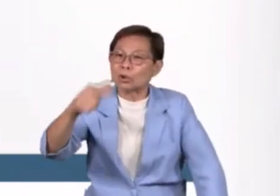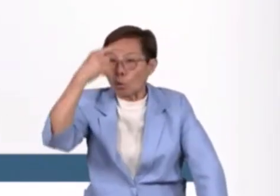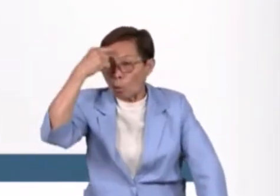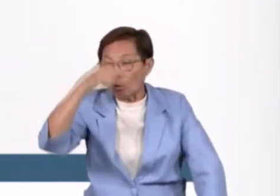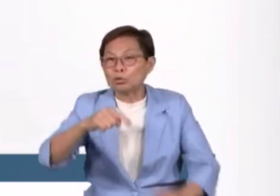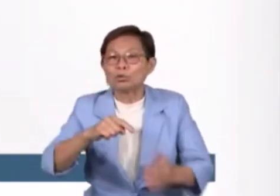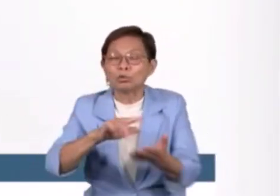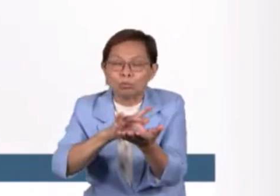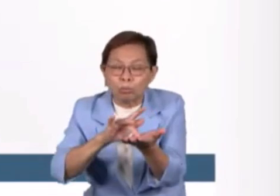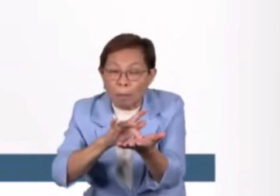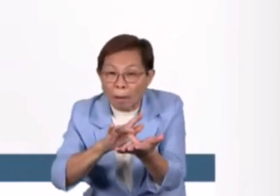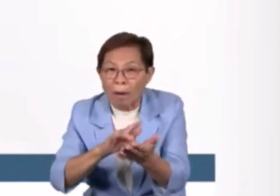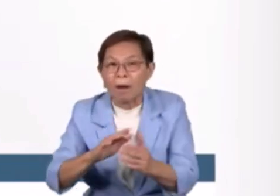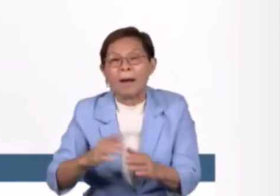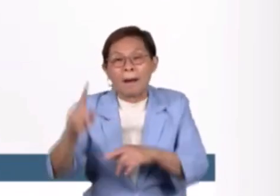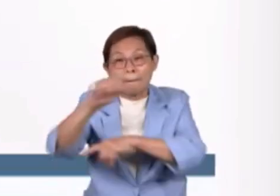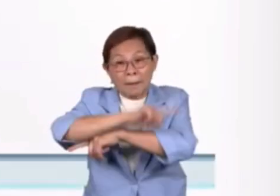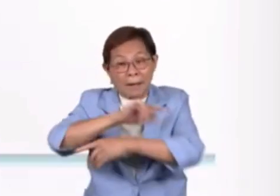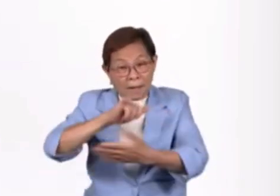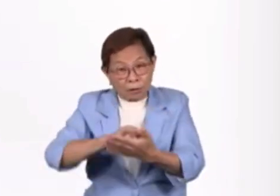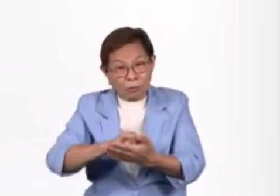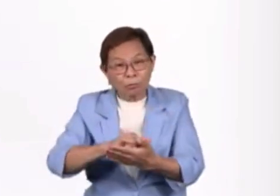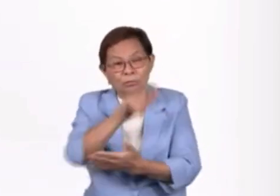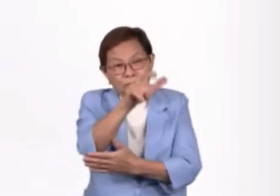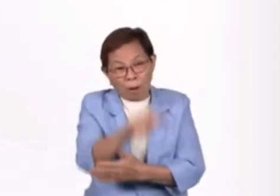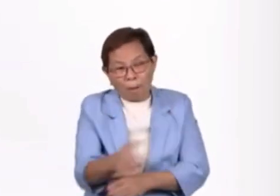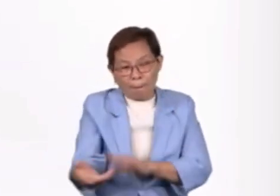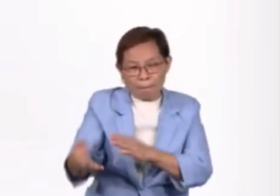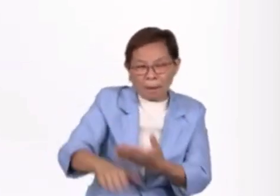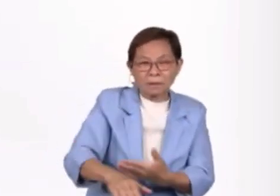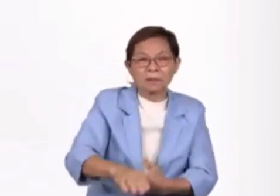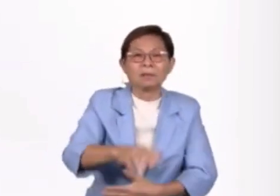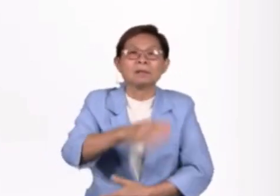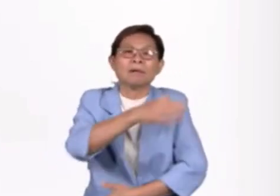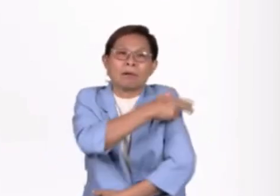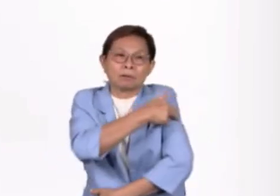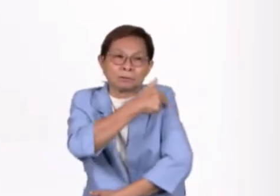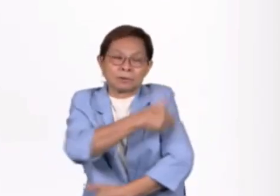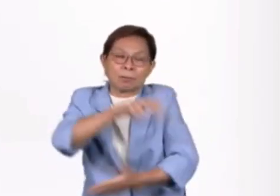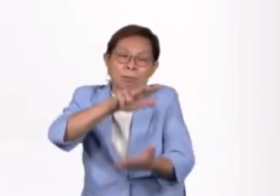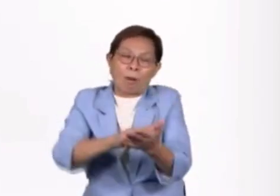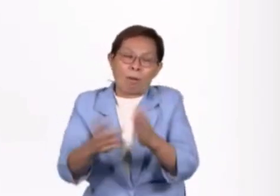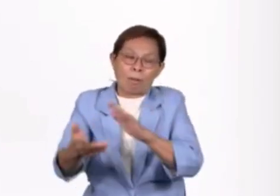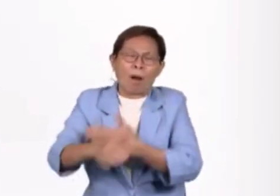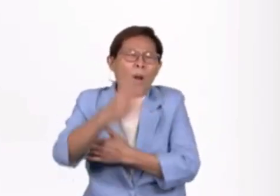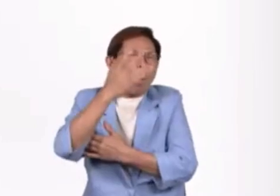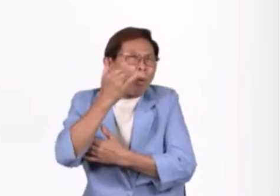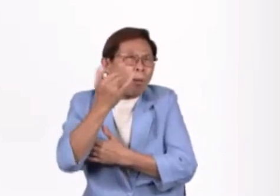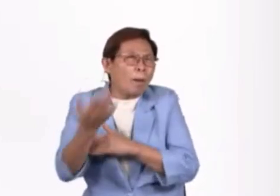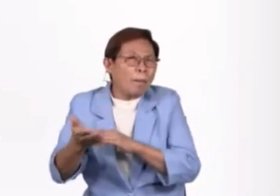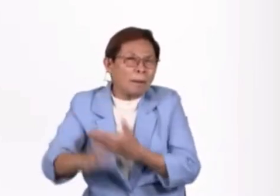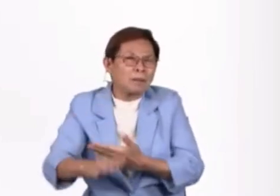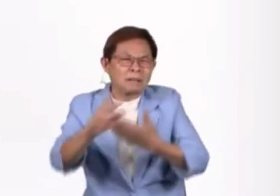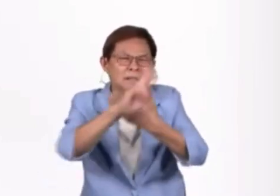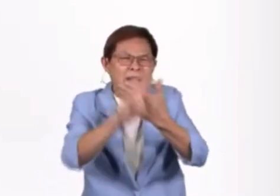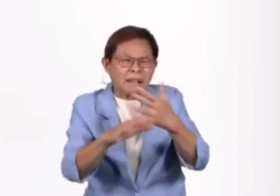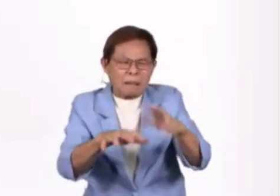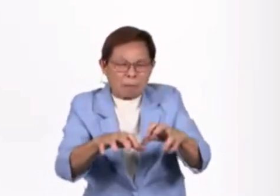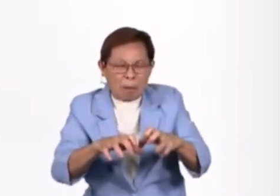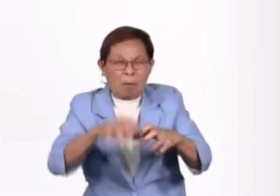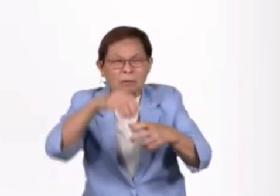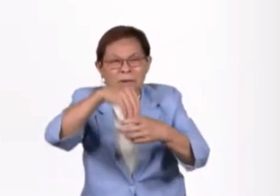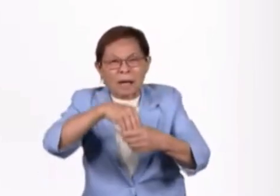rawatan pada hari berikutnya mangsa disahkan meninggal dunia oleh pihak Hospital punca kematian disebabkan darah beku